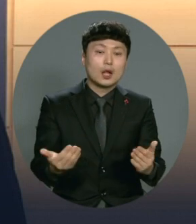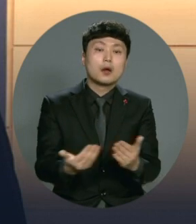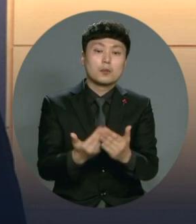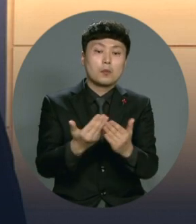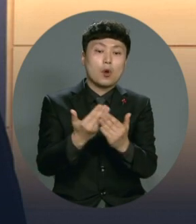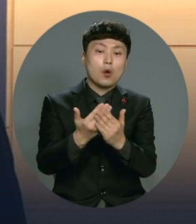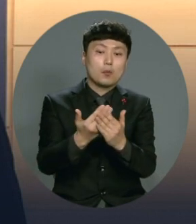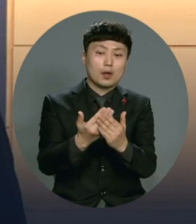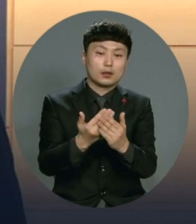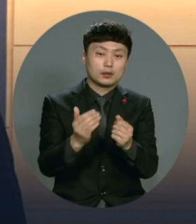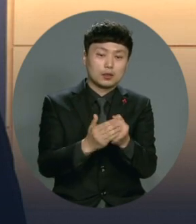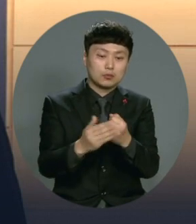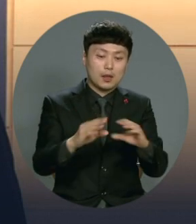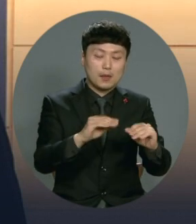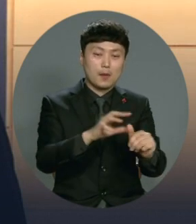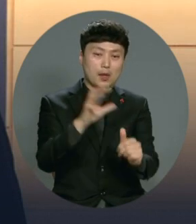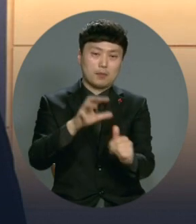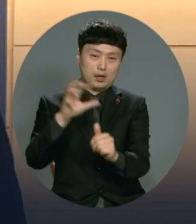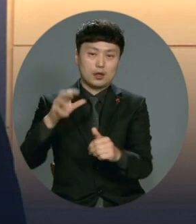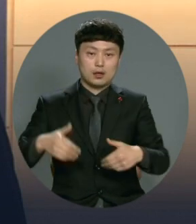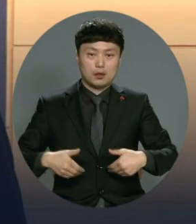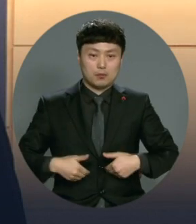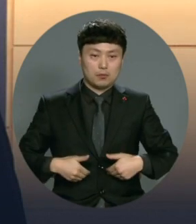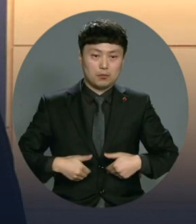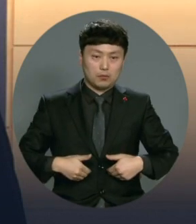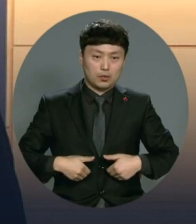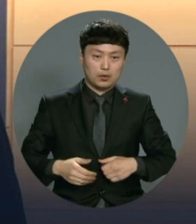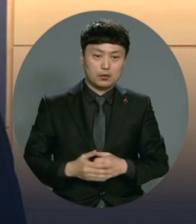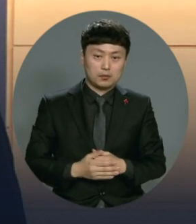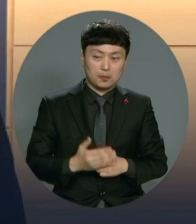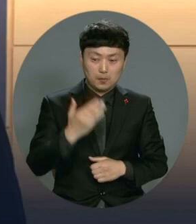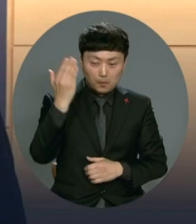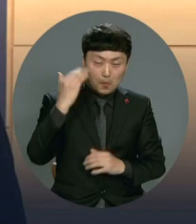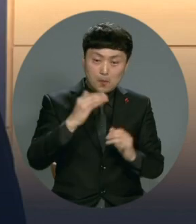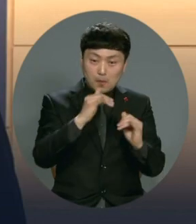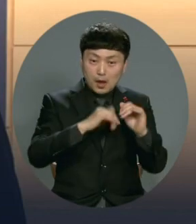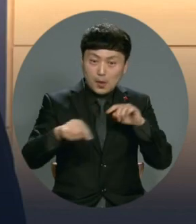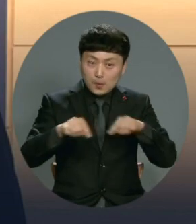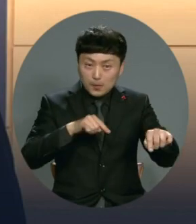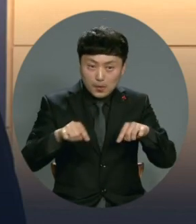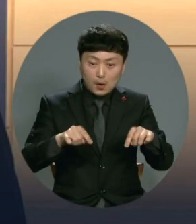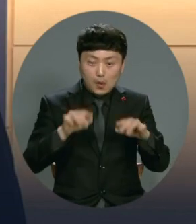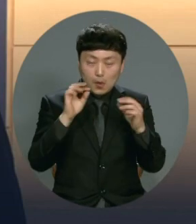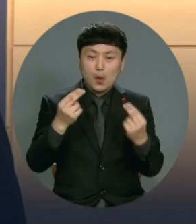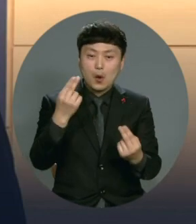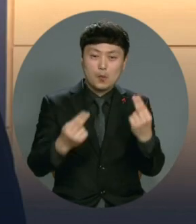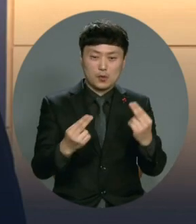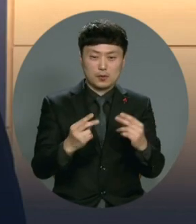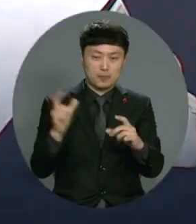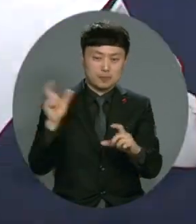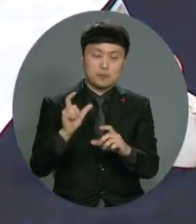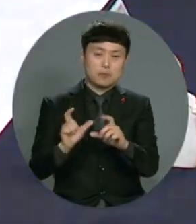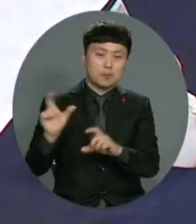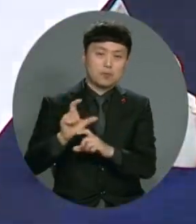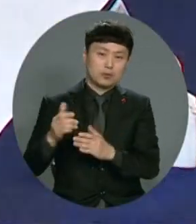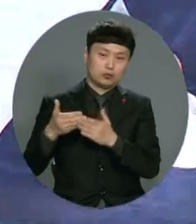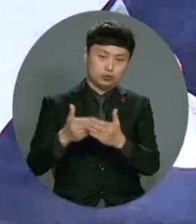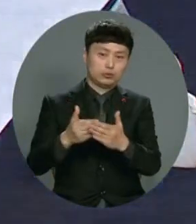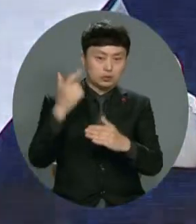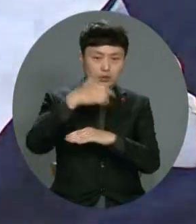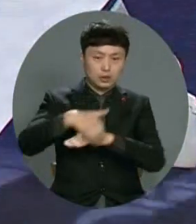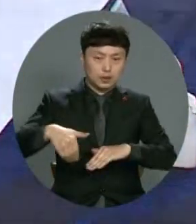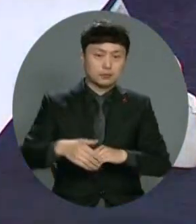성장거점의 공간 조성도 역대 정권의 비교해서 저희들이 강력하게 추진을 해 나가겠습니다 비수도권